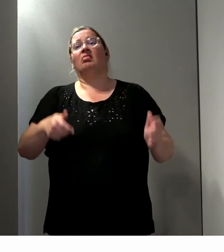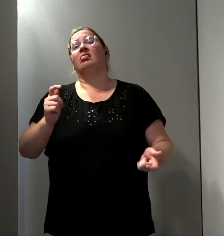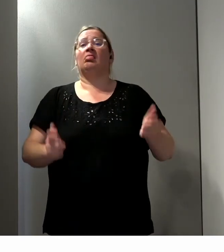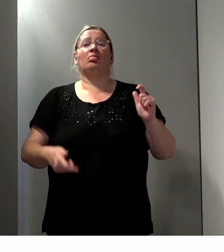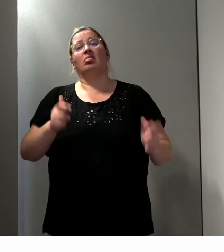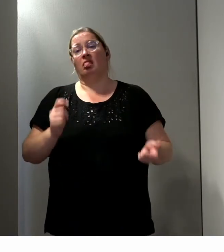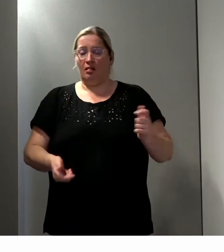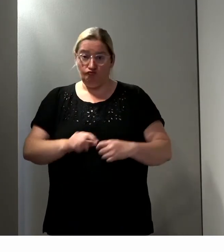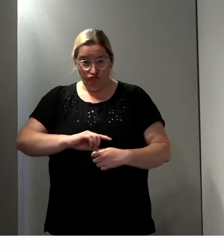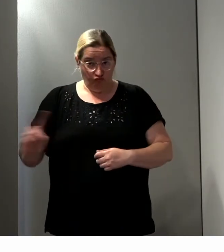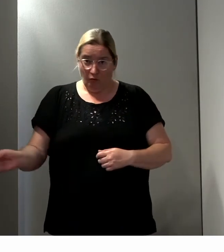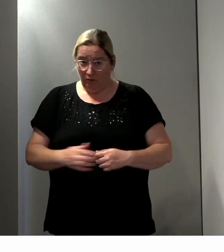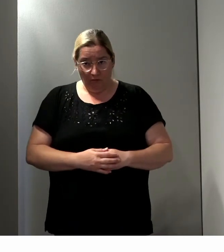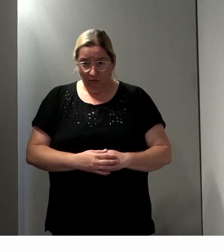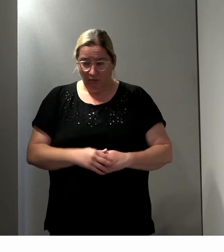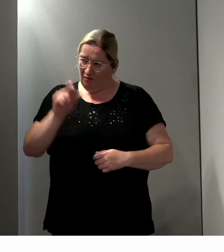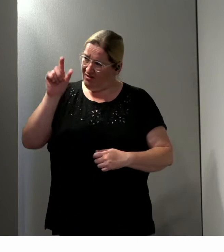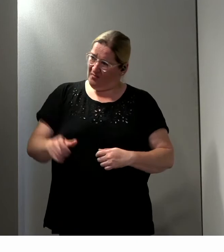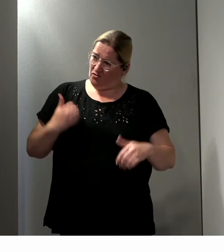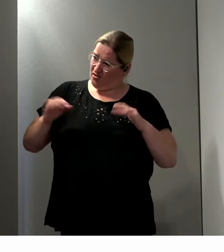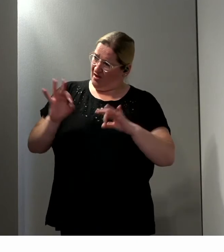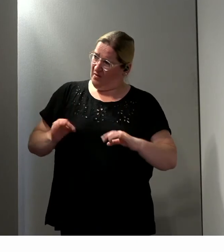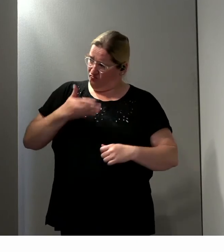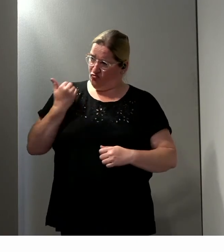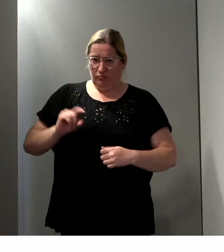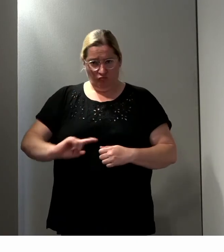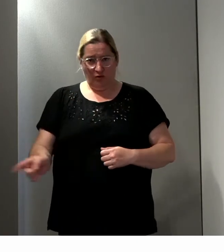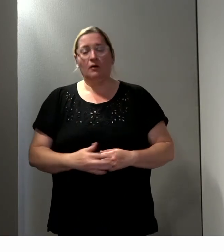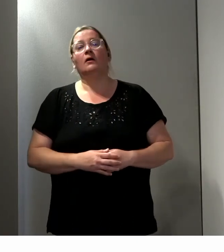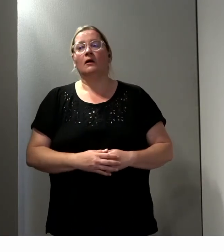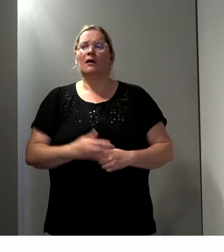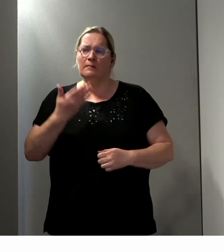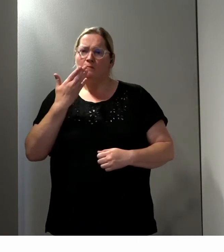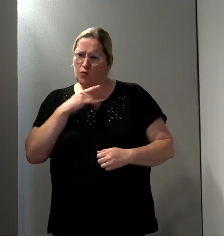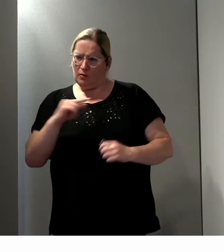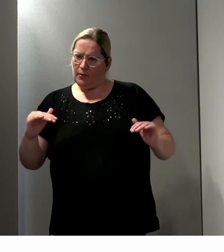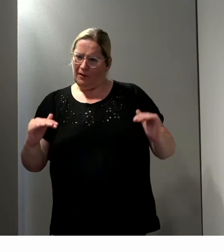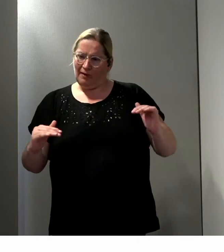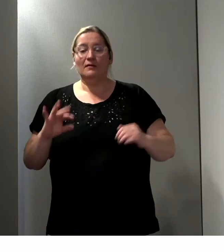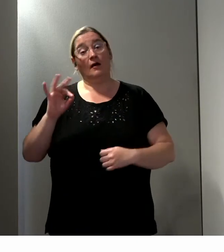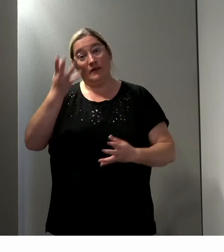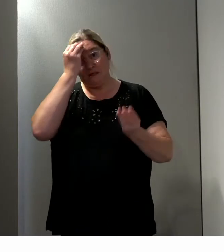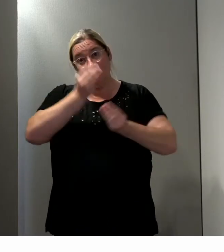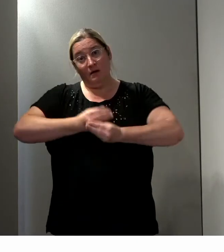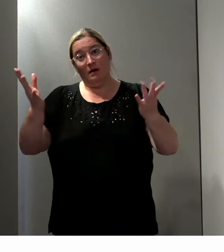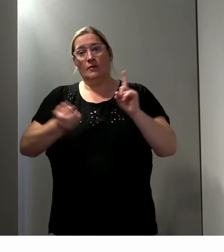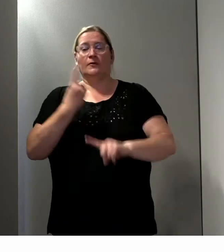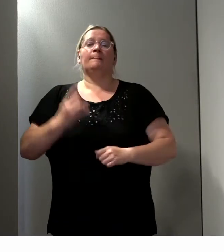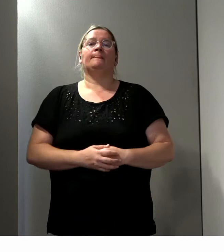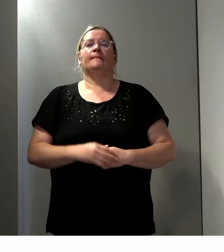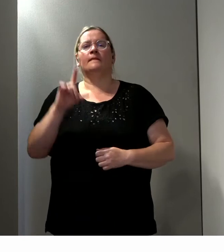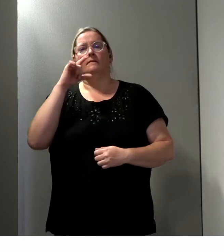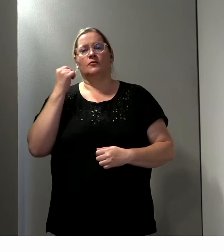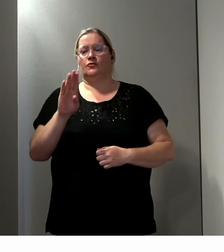aurait une moindre pérennité que si on est une personne valide. Ce que je comprends même un peu supérieur. Tout à fait. C'est un message important. Oui,